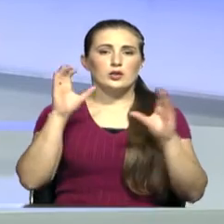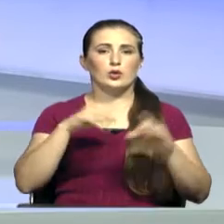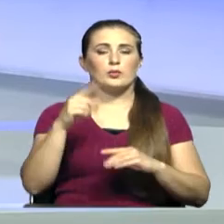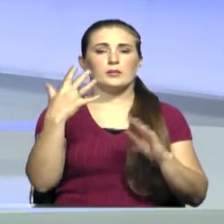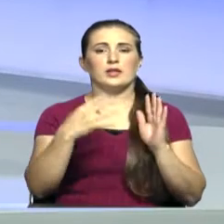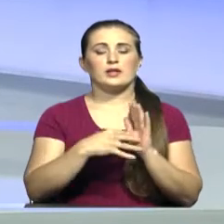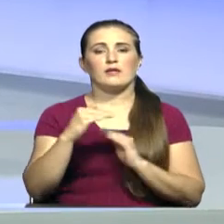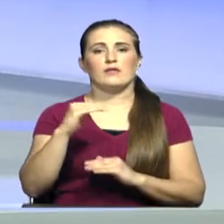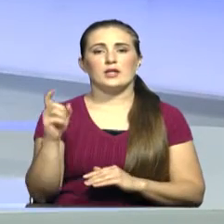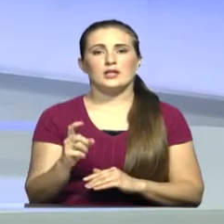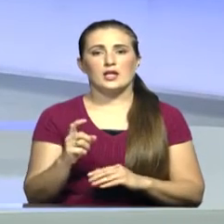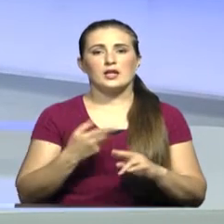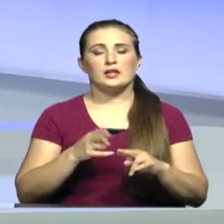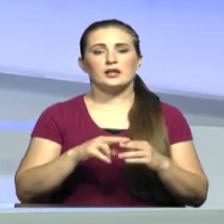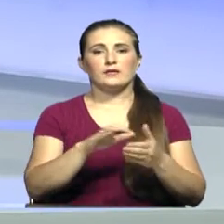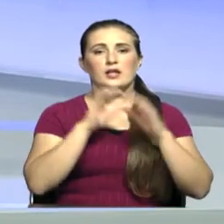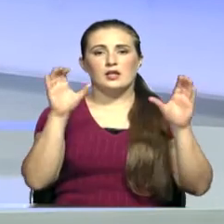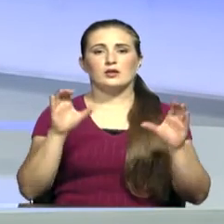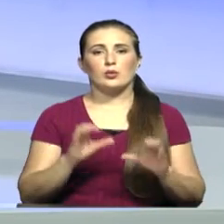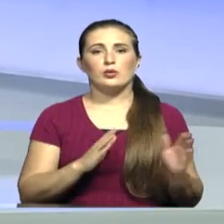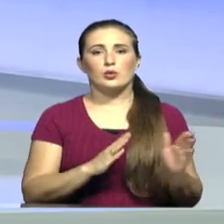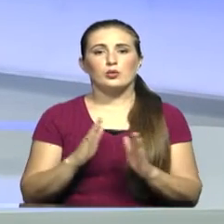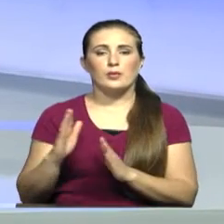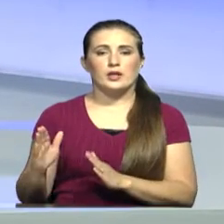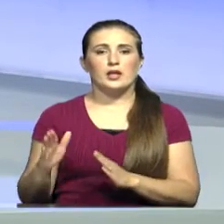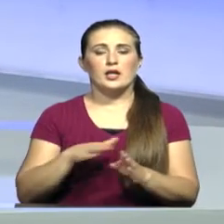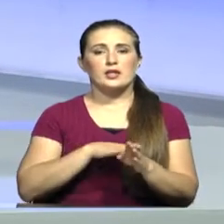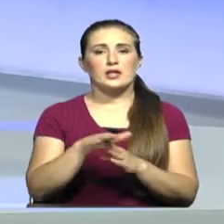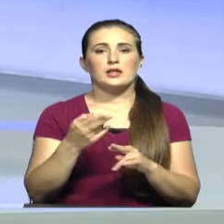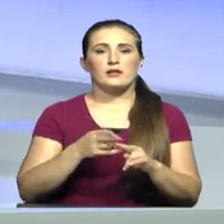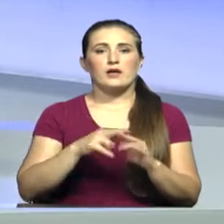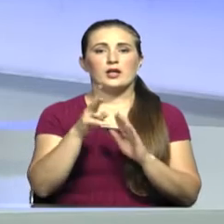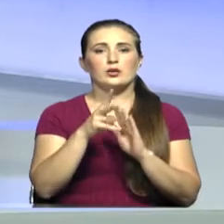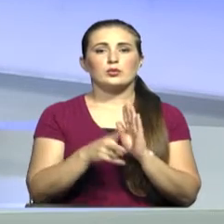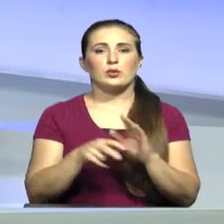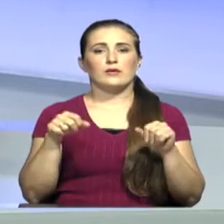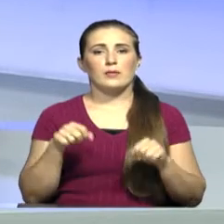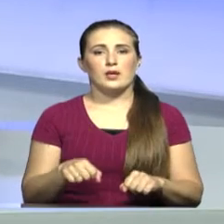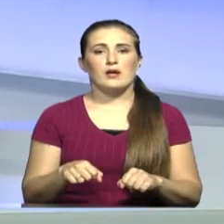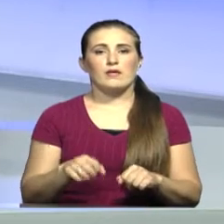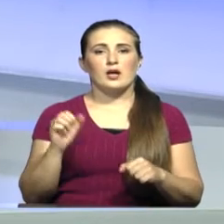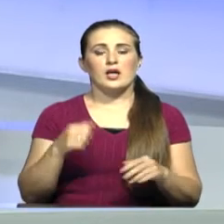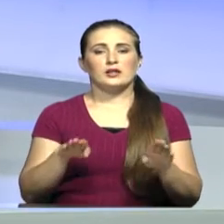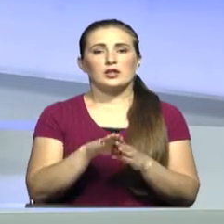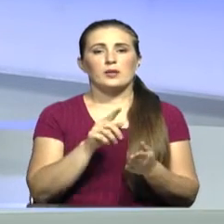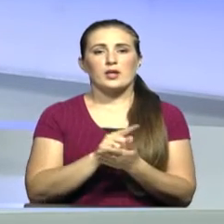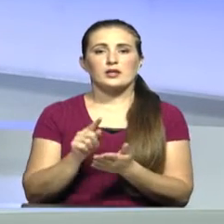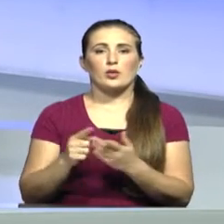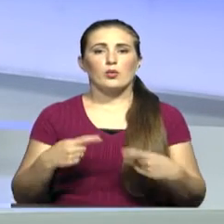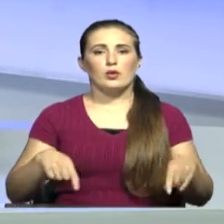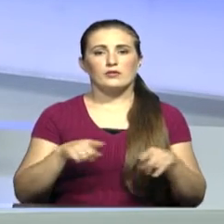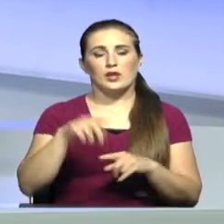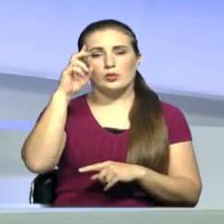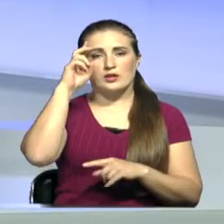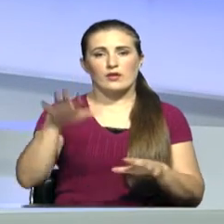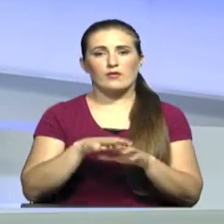59 ФЗ. Данный федеральный закон регулирует порядок реализации данного конституционного права, а также обязанности органов государственной